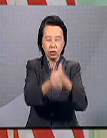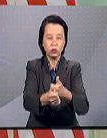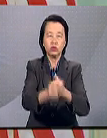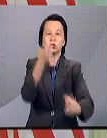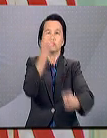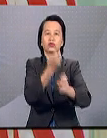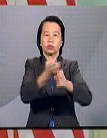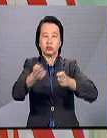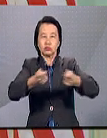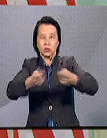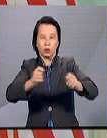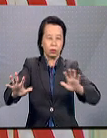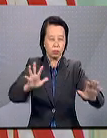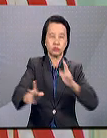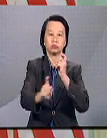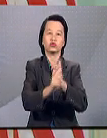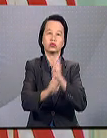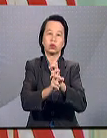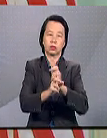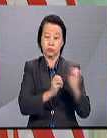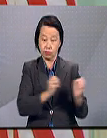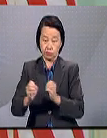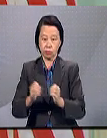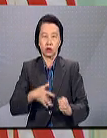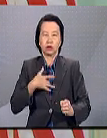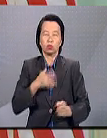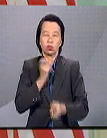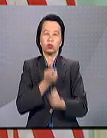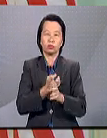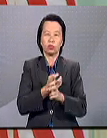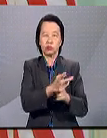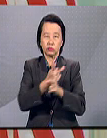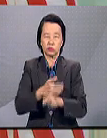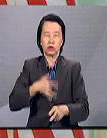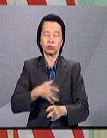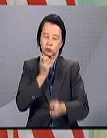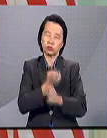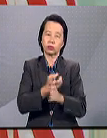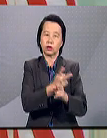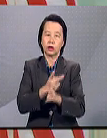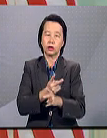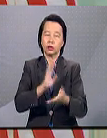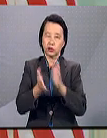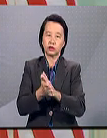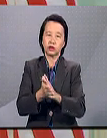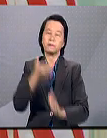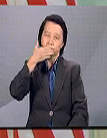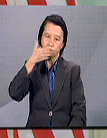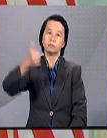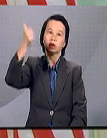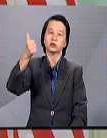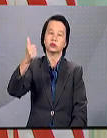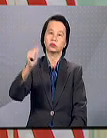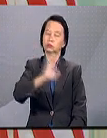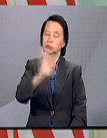sebagainya. Jadi kalau penganjur merasakan sukar, maka kita galakkan supaya